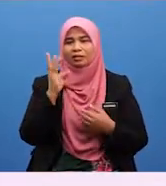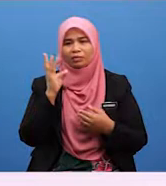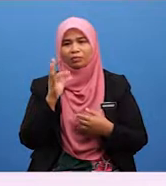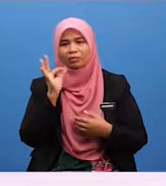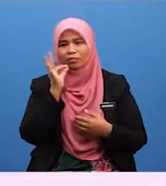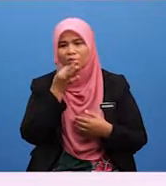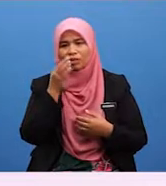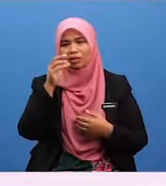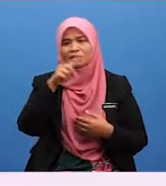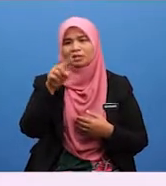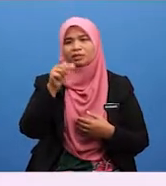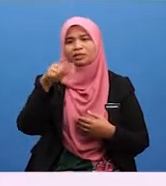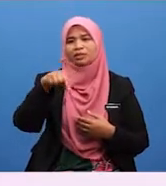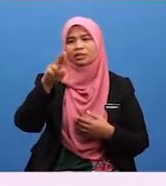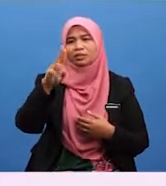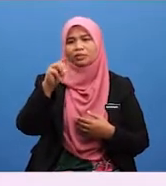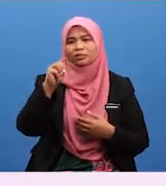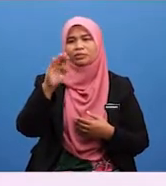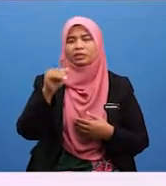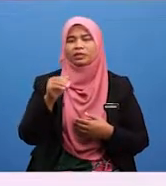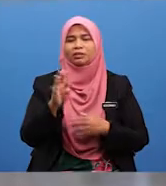berduri dan pahit.